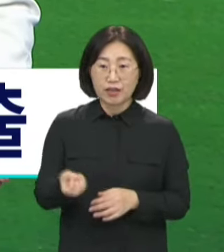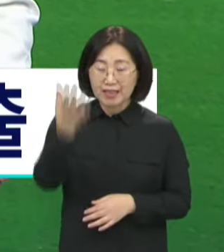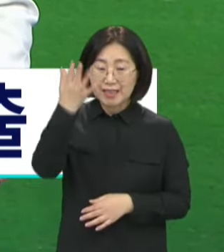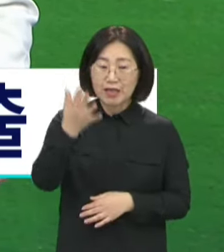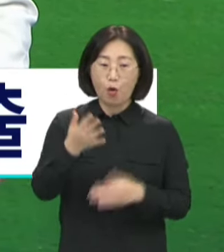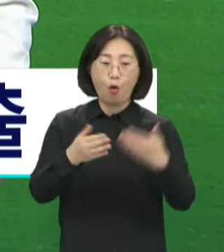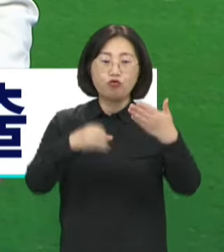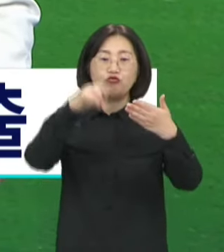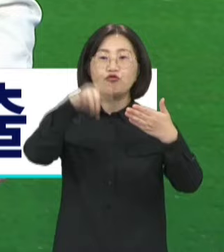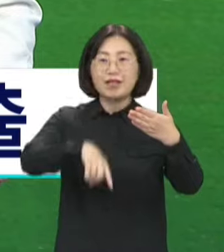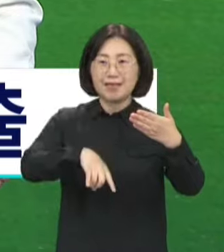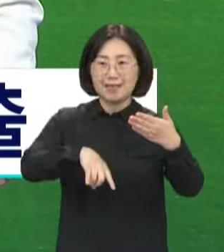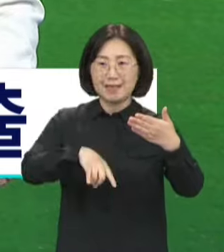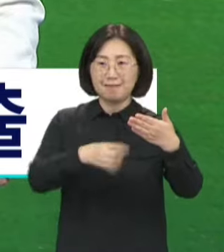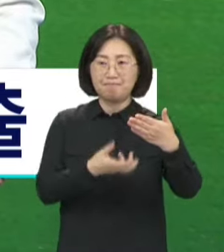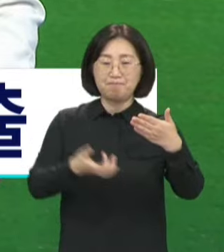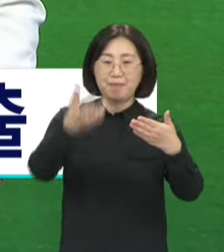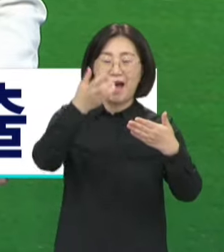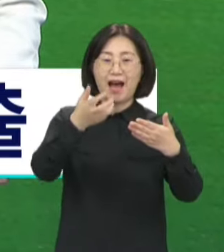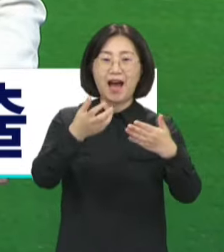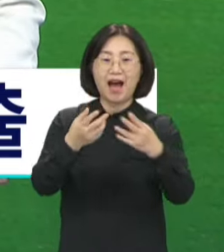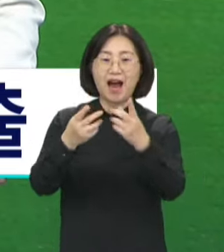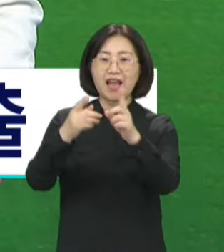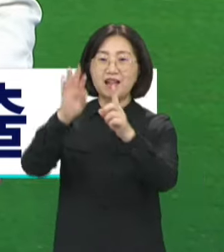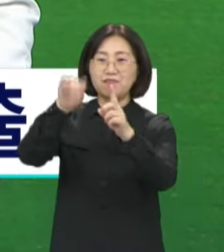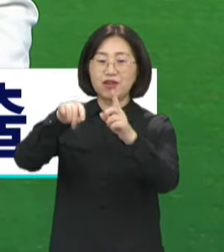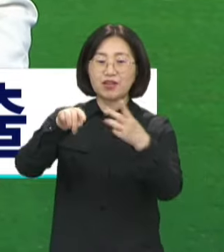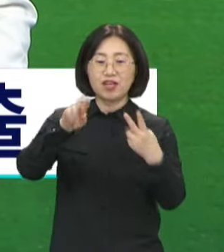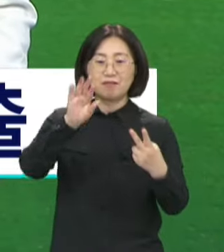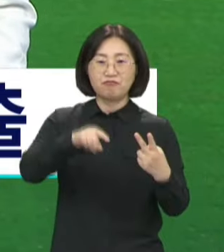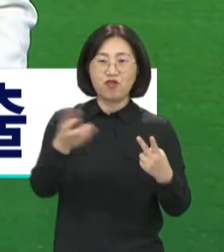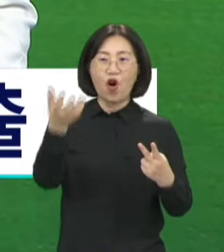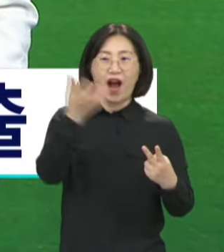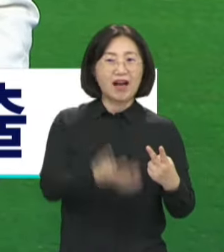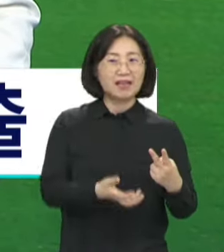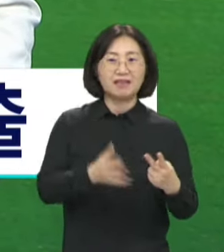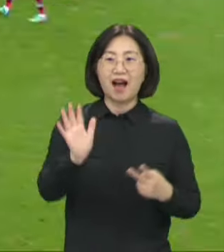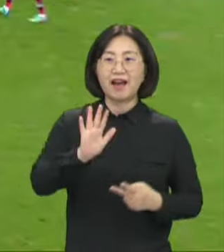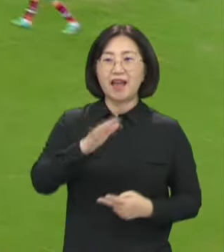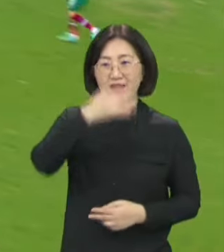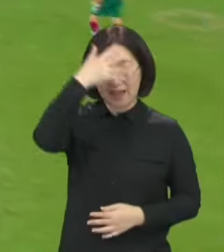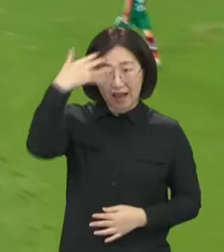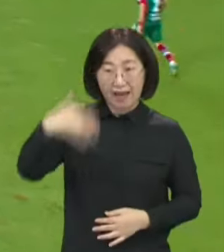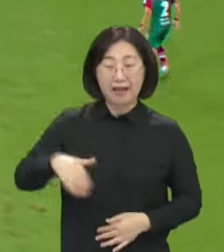9위로 올라서며 강등권에서도 벗어났습니다. 이수복 기자의 보도입니다.